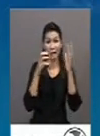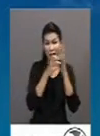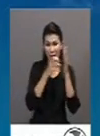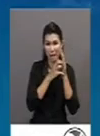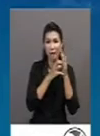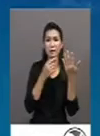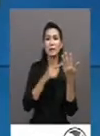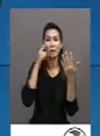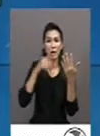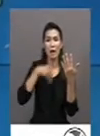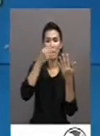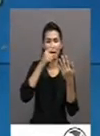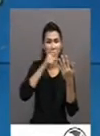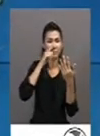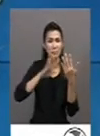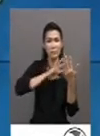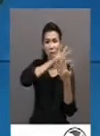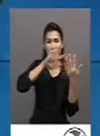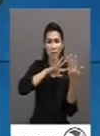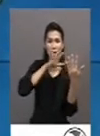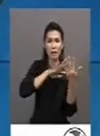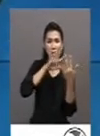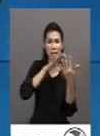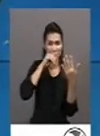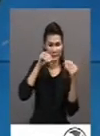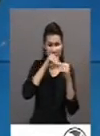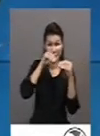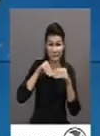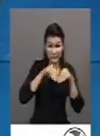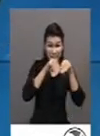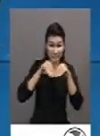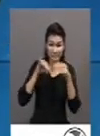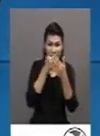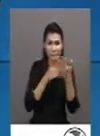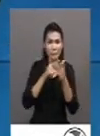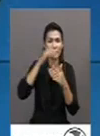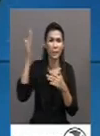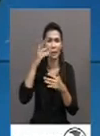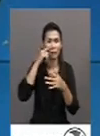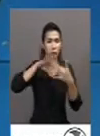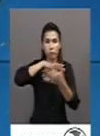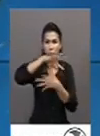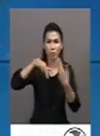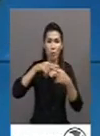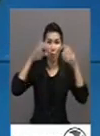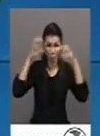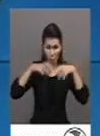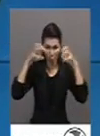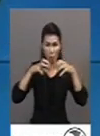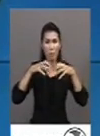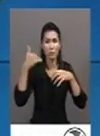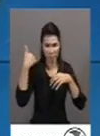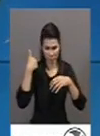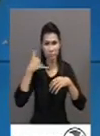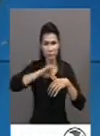ครับซึ่งจะส่งผลให้ในพื้นที่บริเวณดังกล่าวแล้วก็จังหวัดข้างเคียงนั้นมีสภาพอากาศที่แปรปรวนแล้วก็มีฝนฟ้าคะนองมีฝน